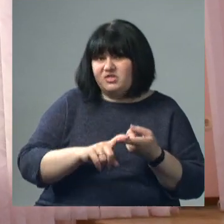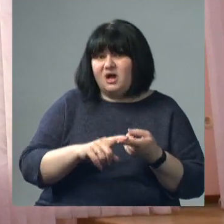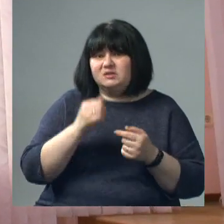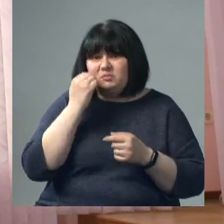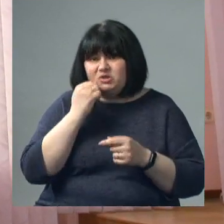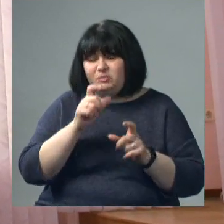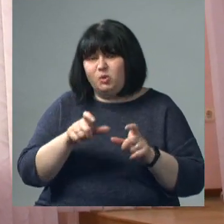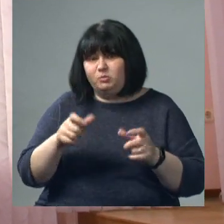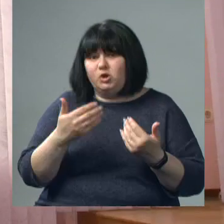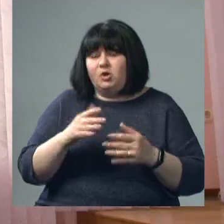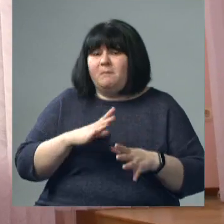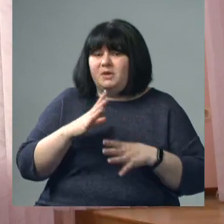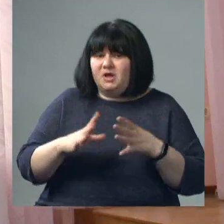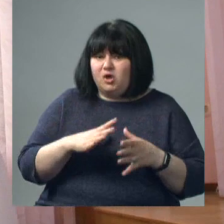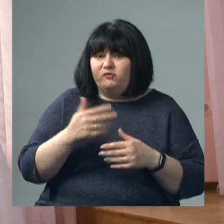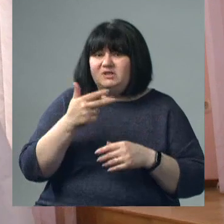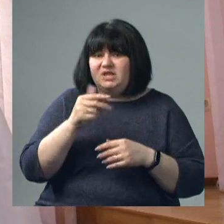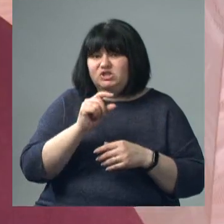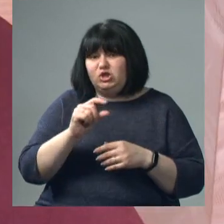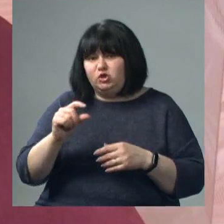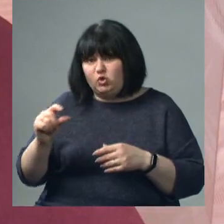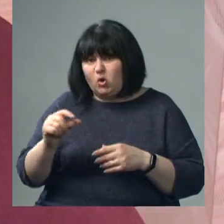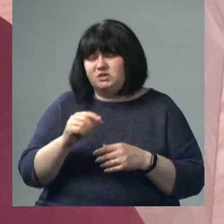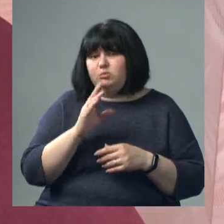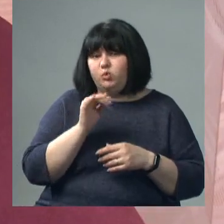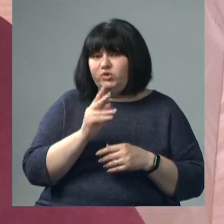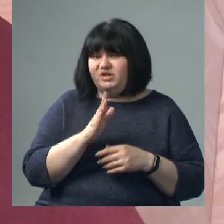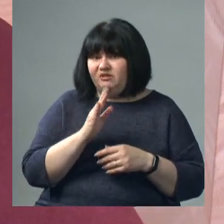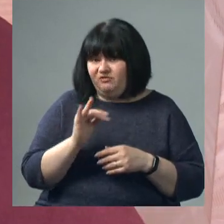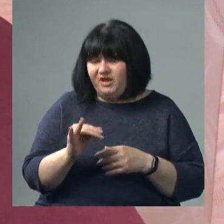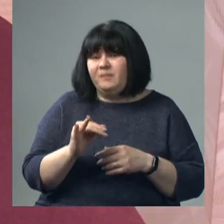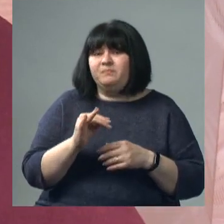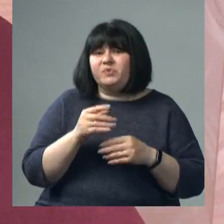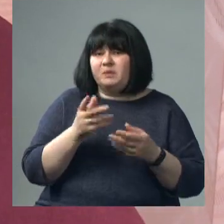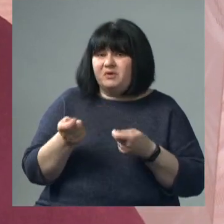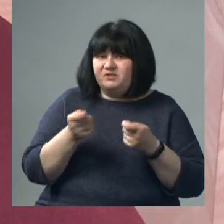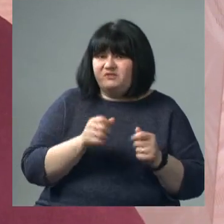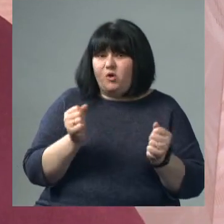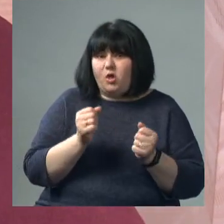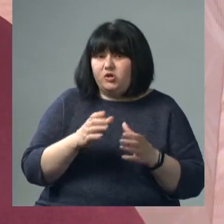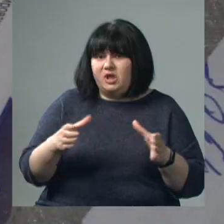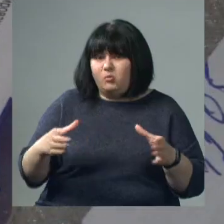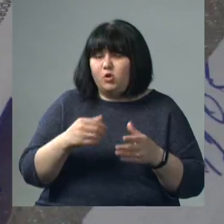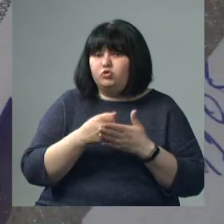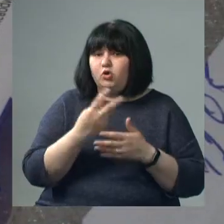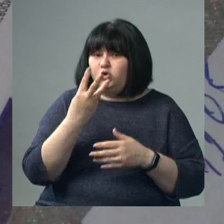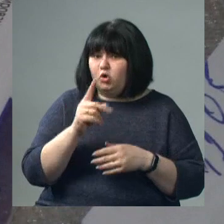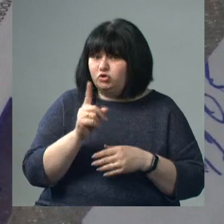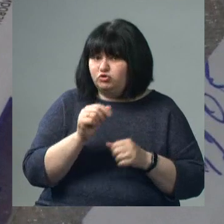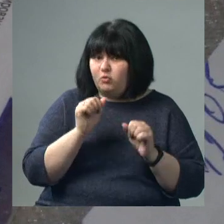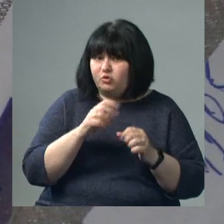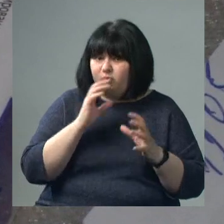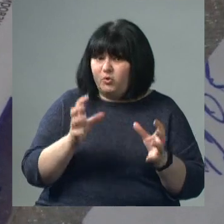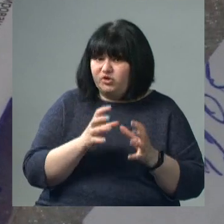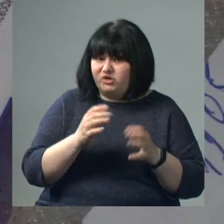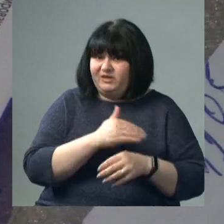подготовлена 30 до с первого компонента спутника we вакцину доставили в холодильных боксах которые до трех часов могут поддерживать необходимую